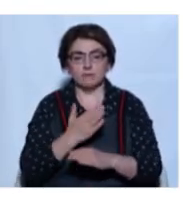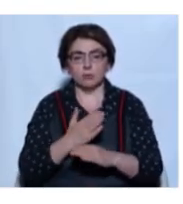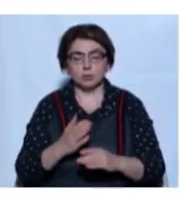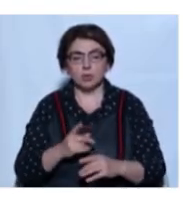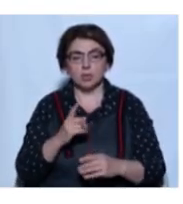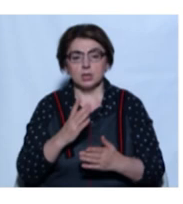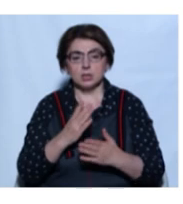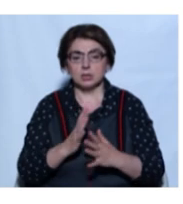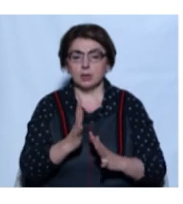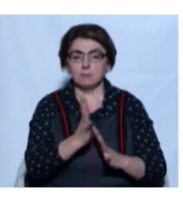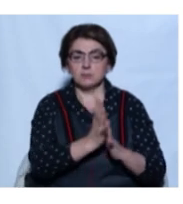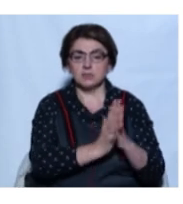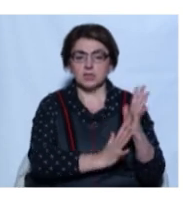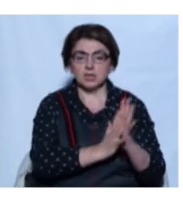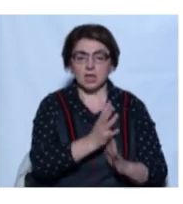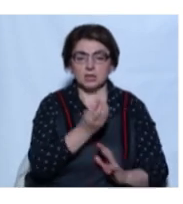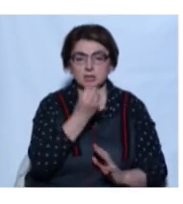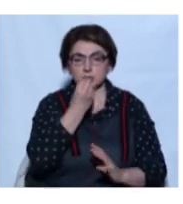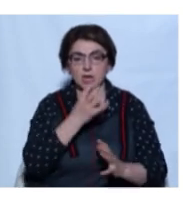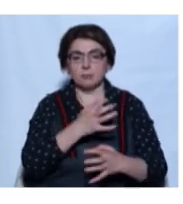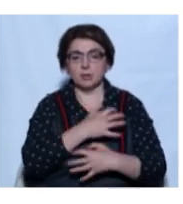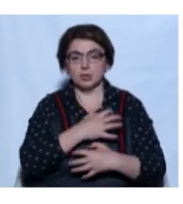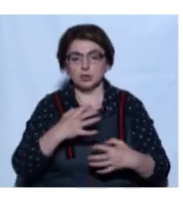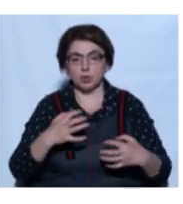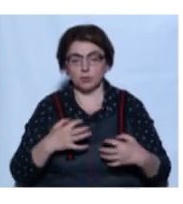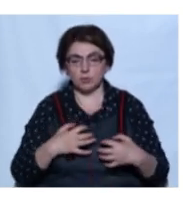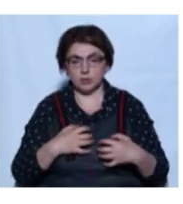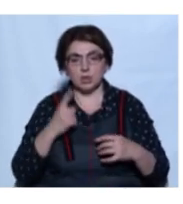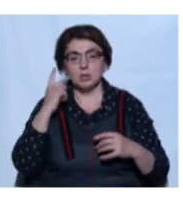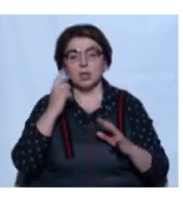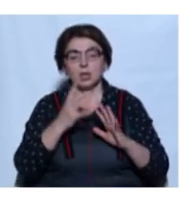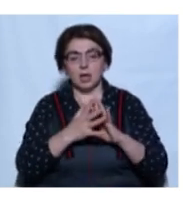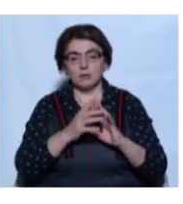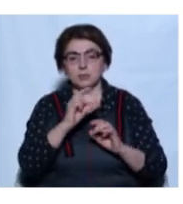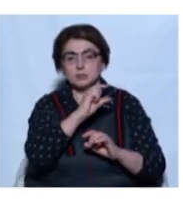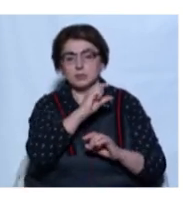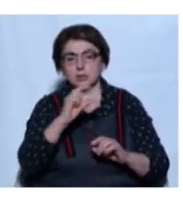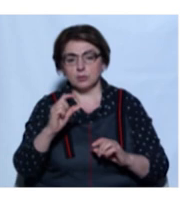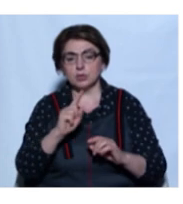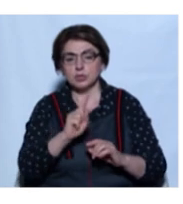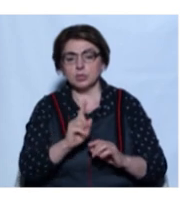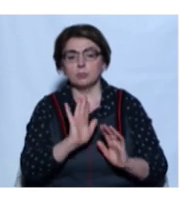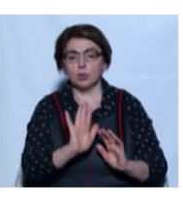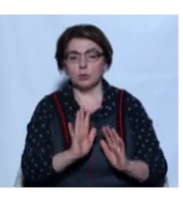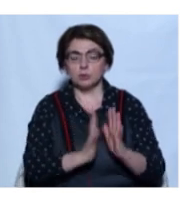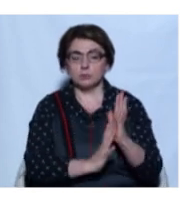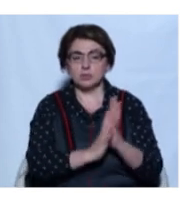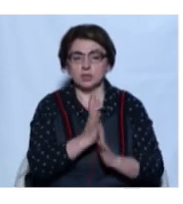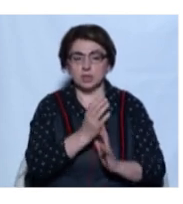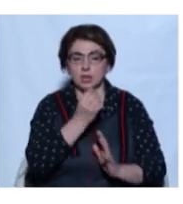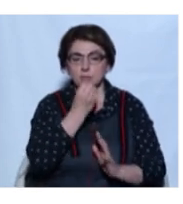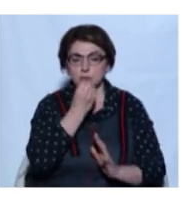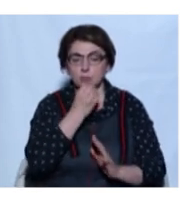არიან მცენარის მჭამელი ცხოველები, სათაურიდან ჩანს, რომ ისინი მცენარეებით იკვებებიან,